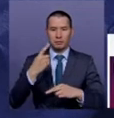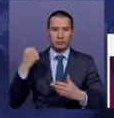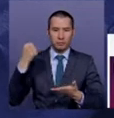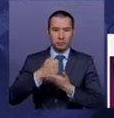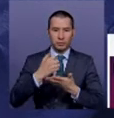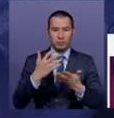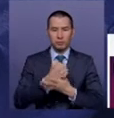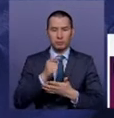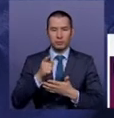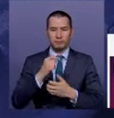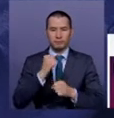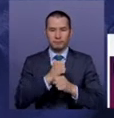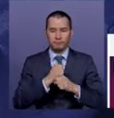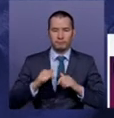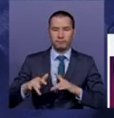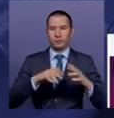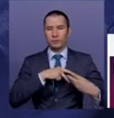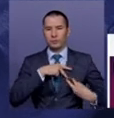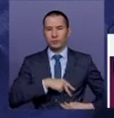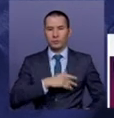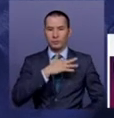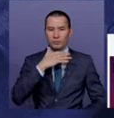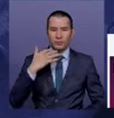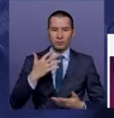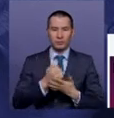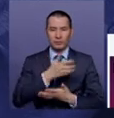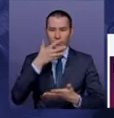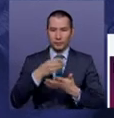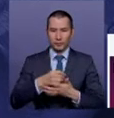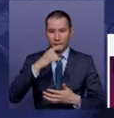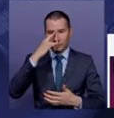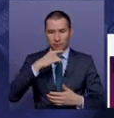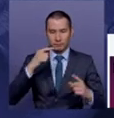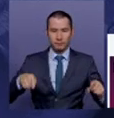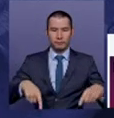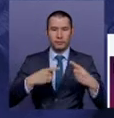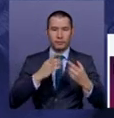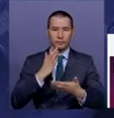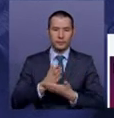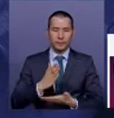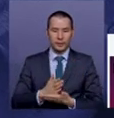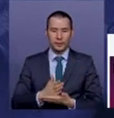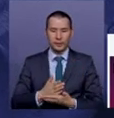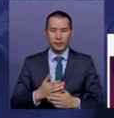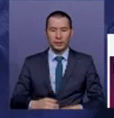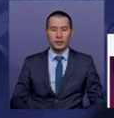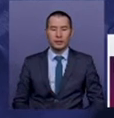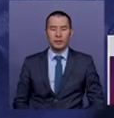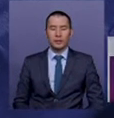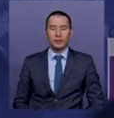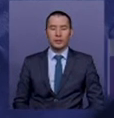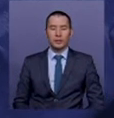ауысу, демократиялық қоғамды құру және ұлттық өзін-өзі саналы түрде түсінуді қалыптастыруда еліміздің негізгі мақсат